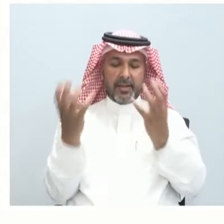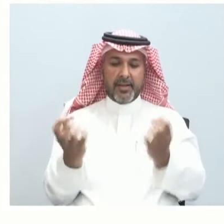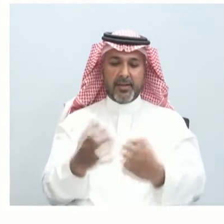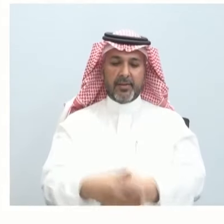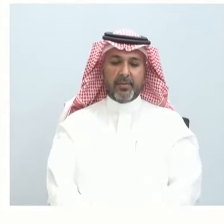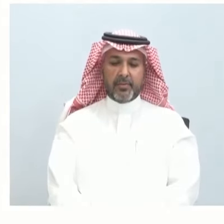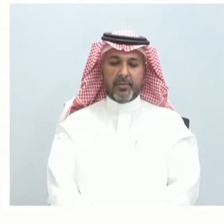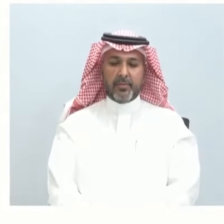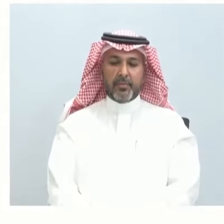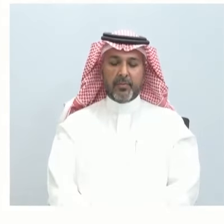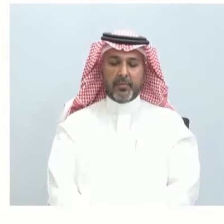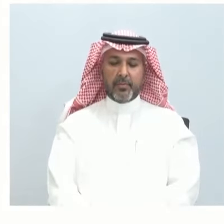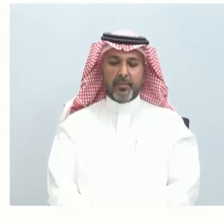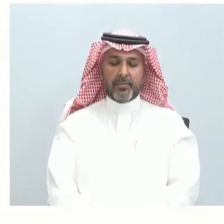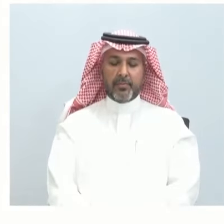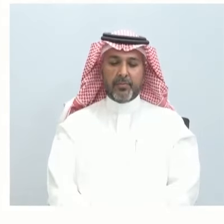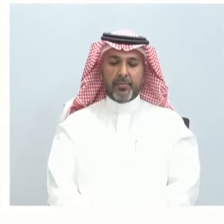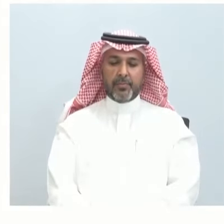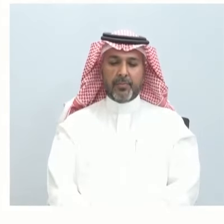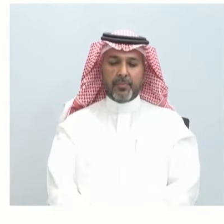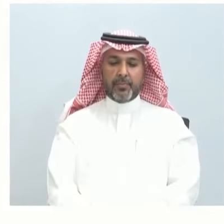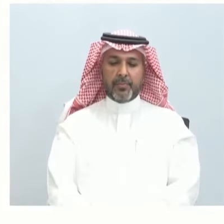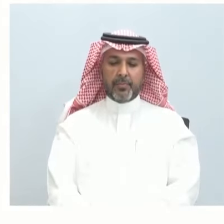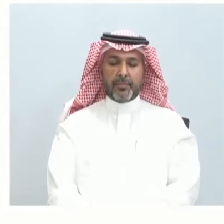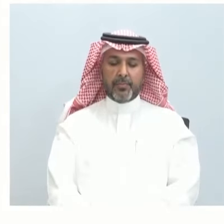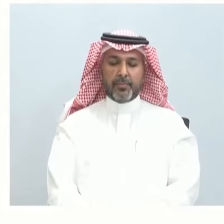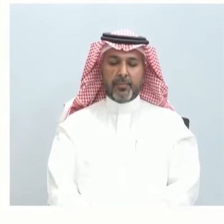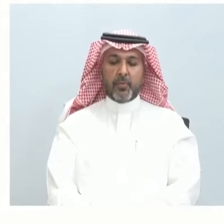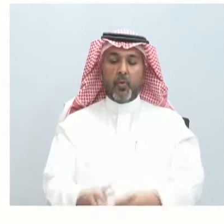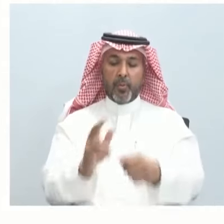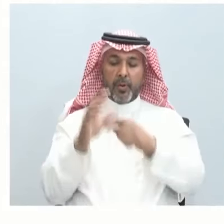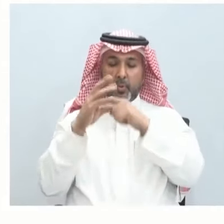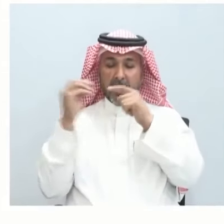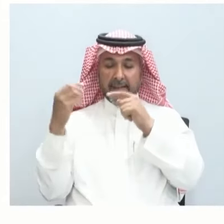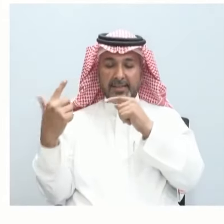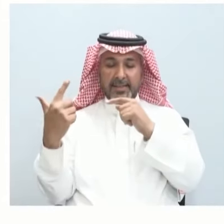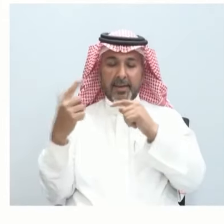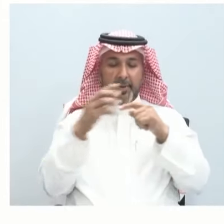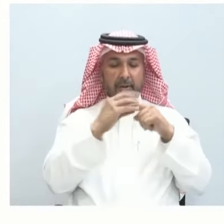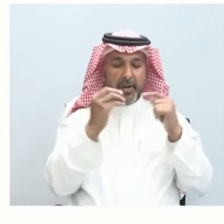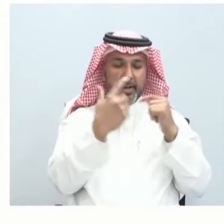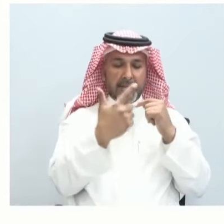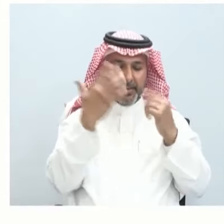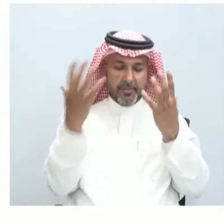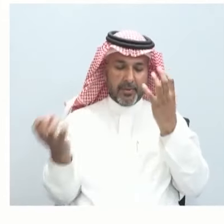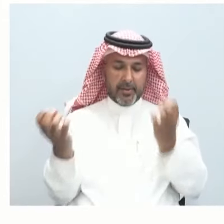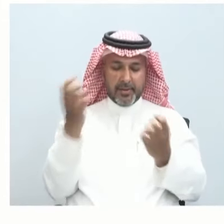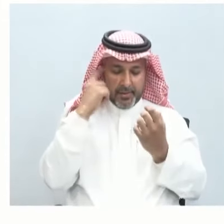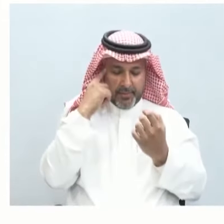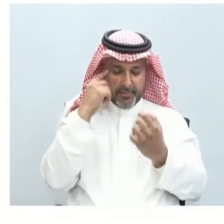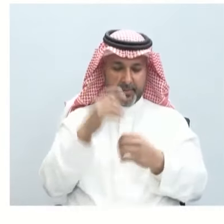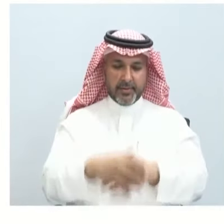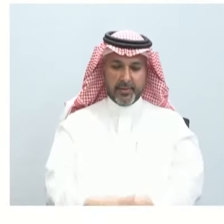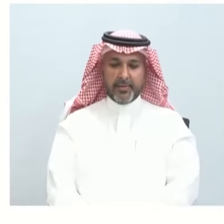الايسر اذا وهنا نقوم بطرح سبعه من الطرف الايمن وطرح سبعه من الطرف الايسر